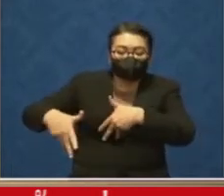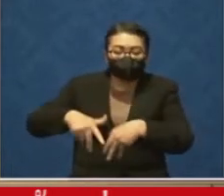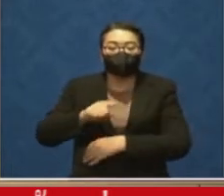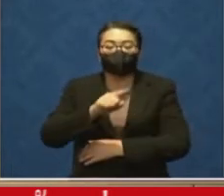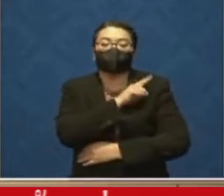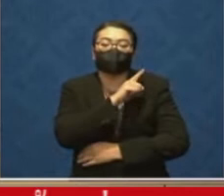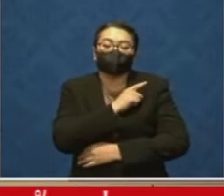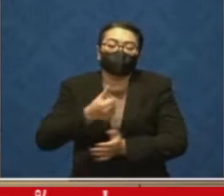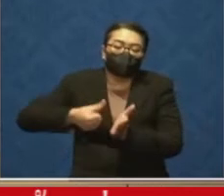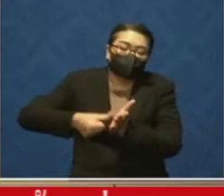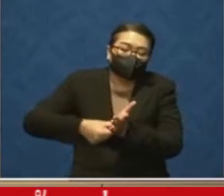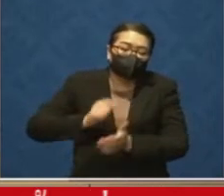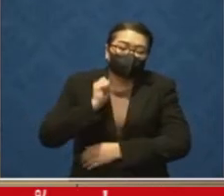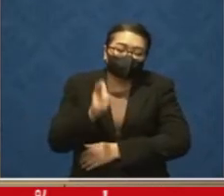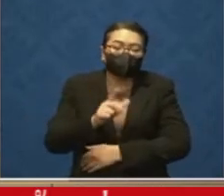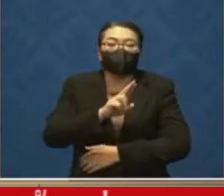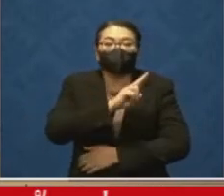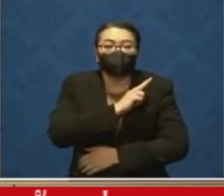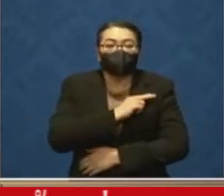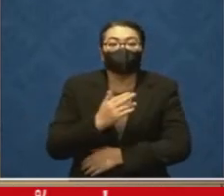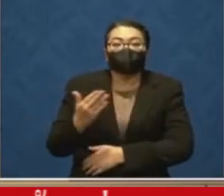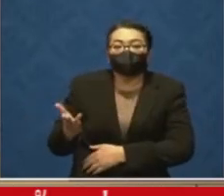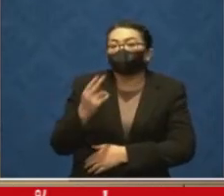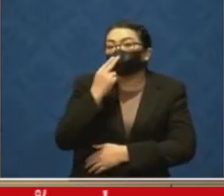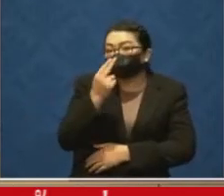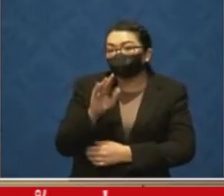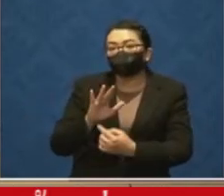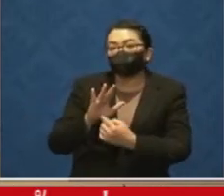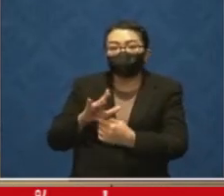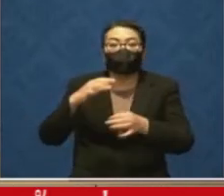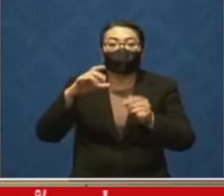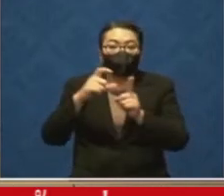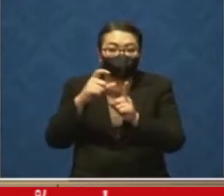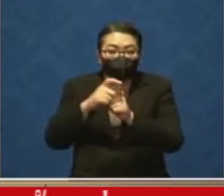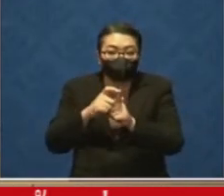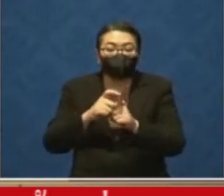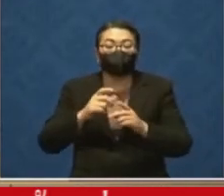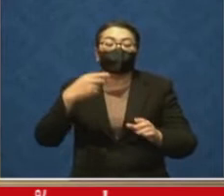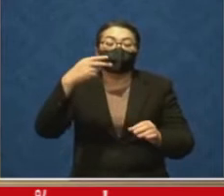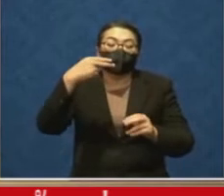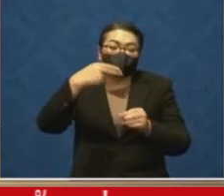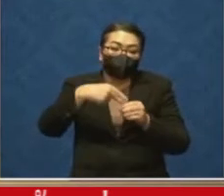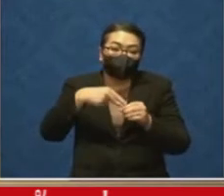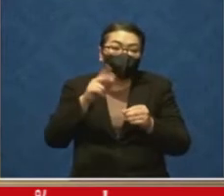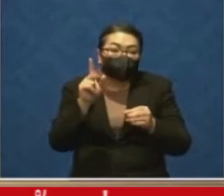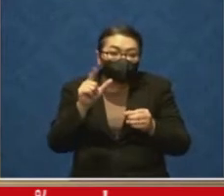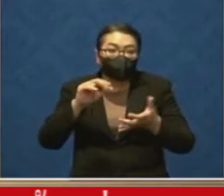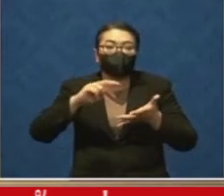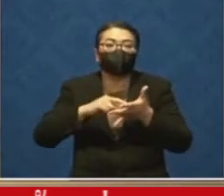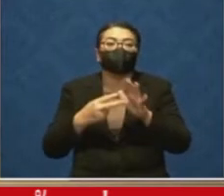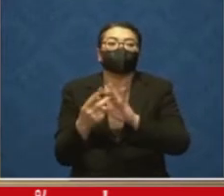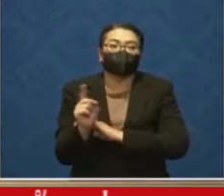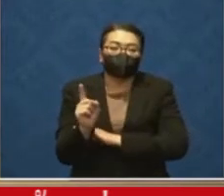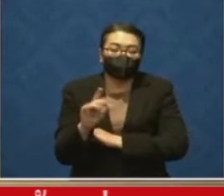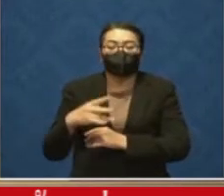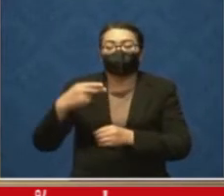rade classicalื้นี้ต้องให้พน rating ได้เห็นก่อนนะครั่าคำวาน้ำมนเขียวเนี่ย เป็นน้มประเภốไหนน้